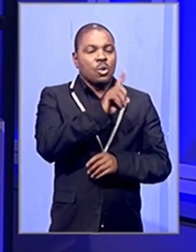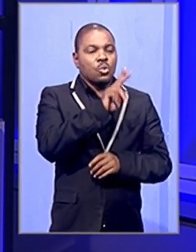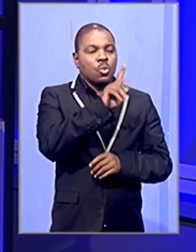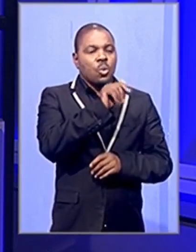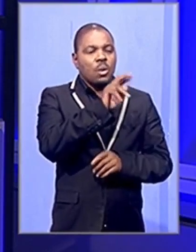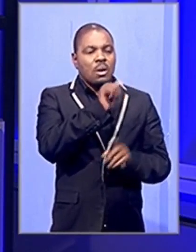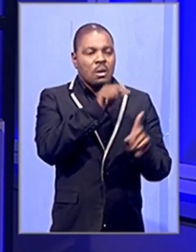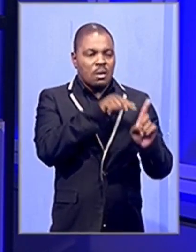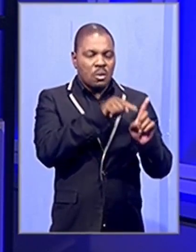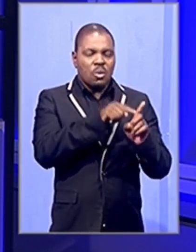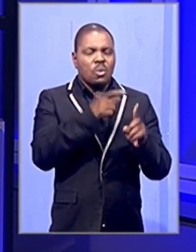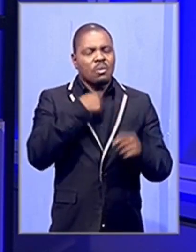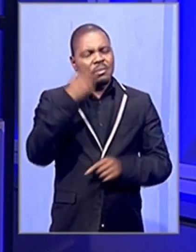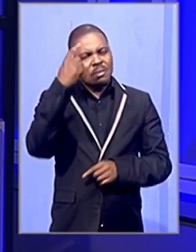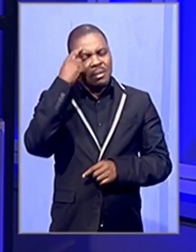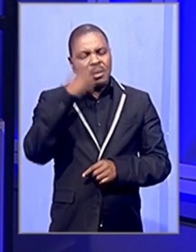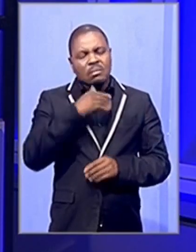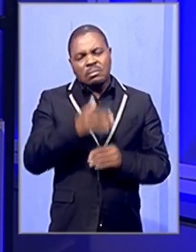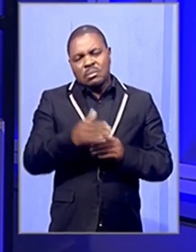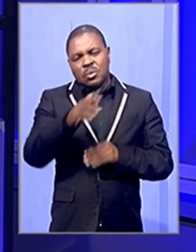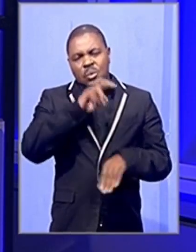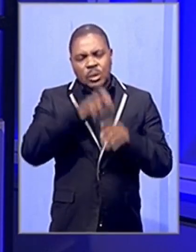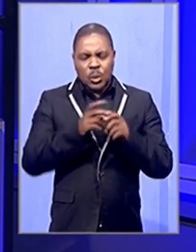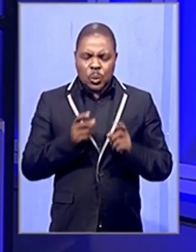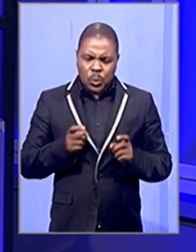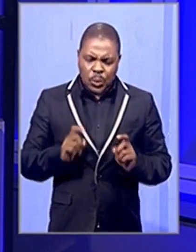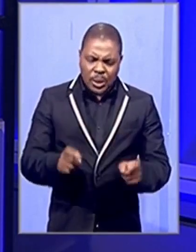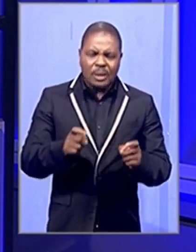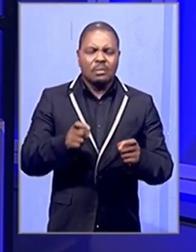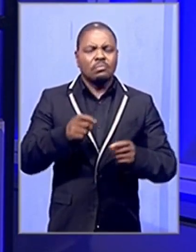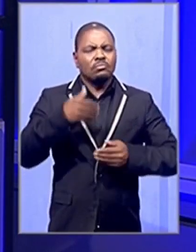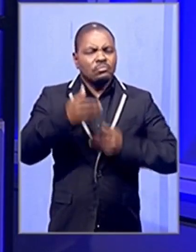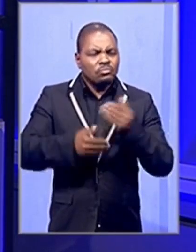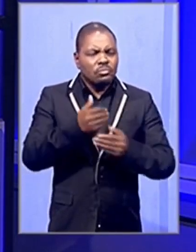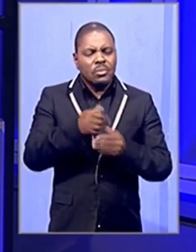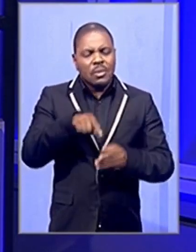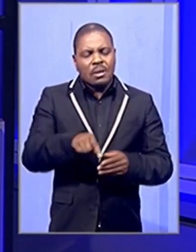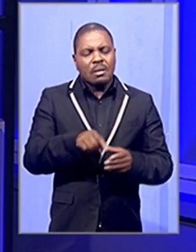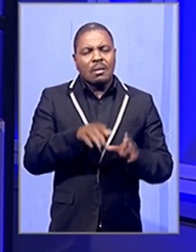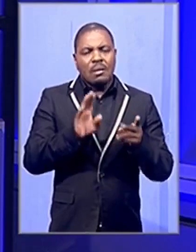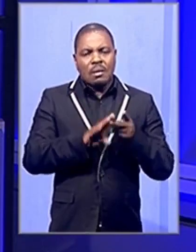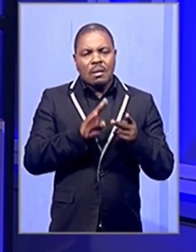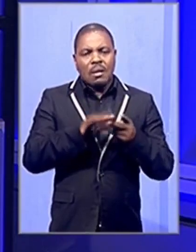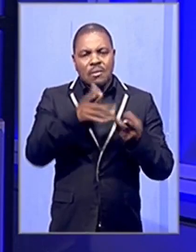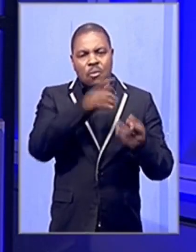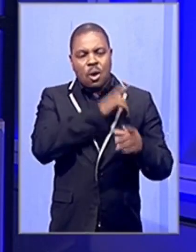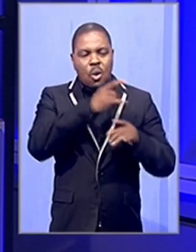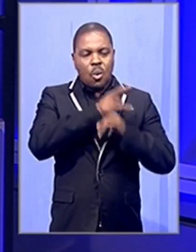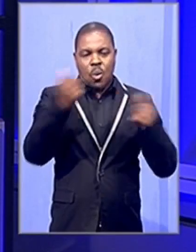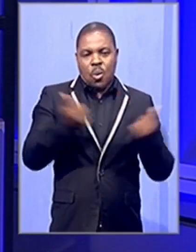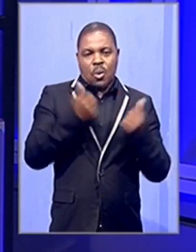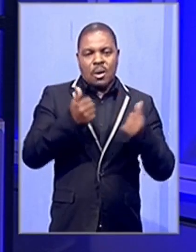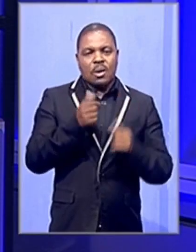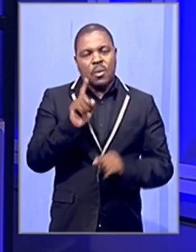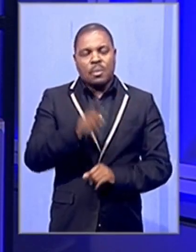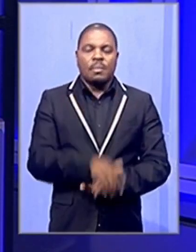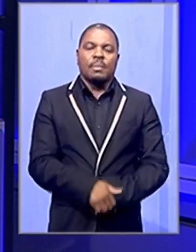ke eng eo ba bonang e hloka ho nkelwa bohato ka potlako ka hara mokga jwalo ka a se a tshwere marapo.